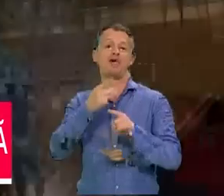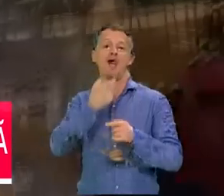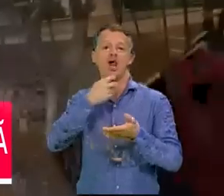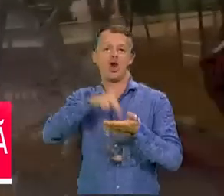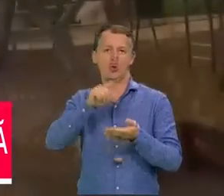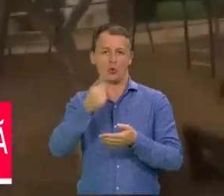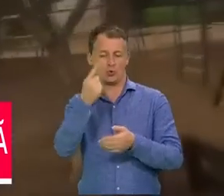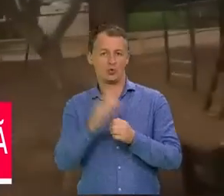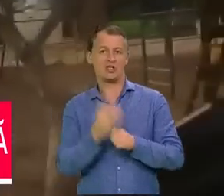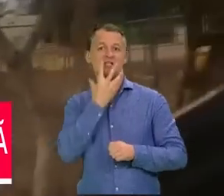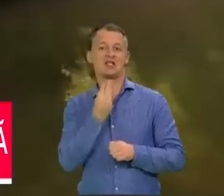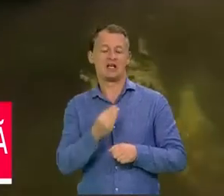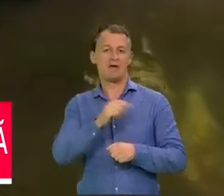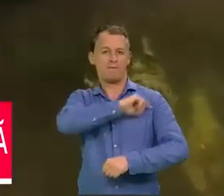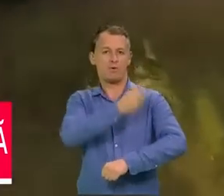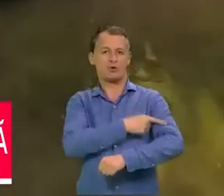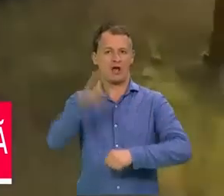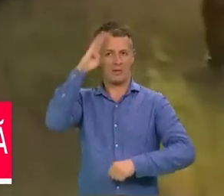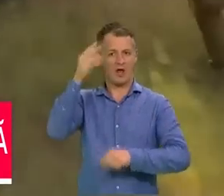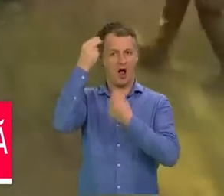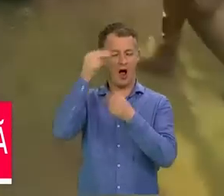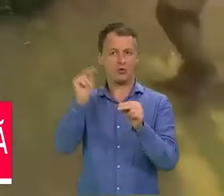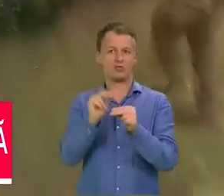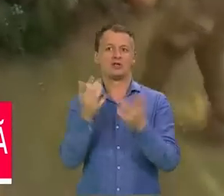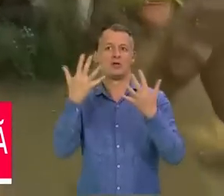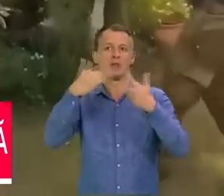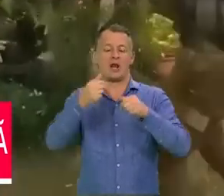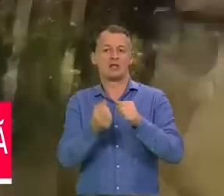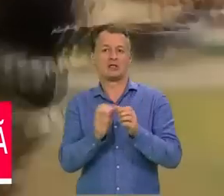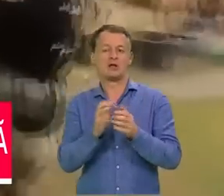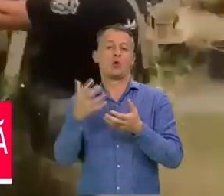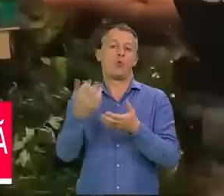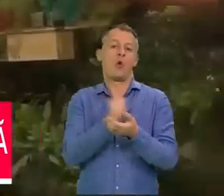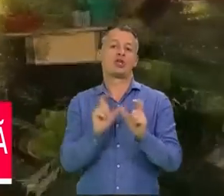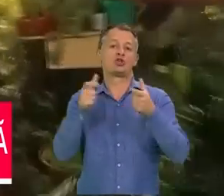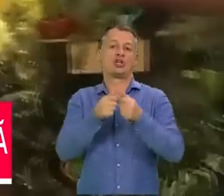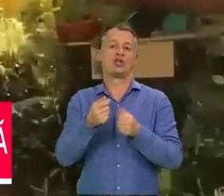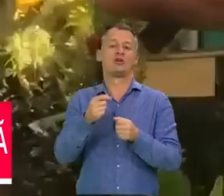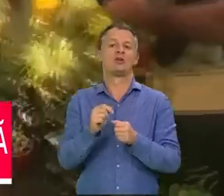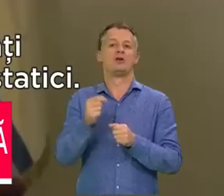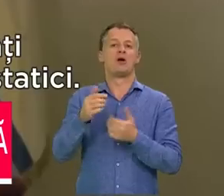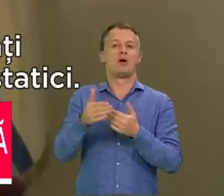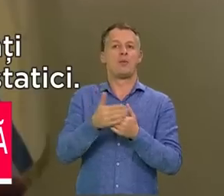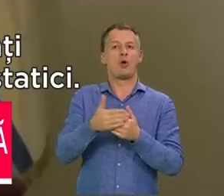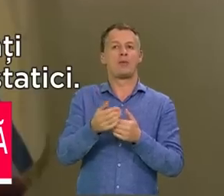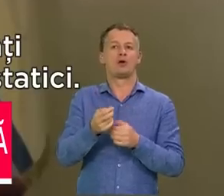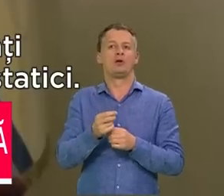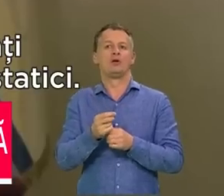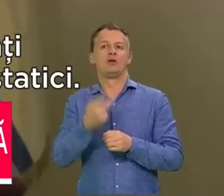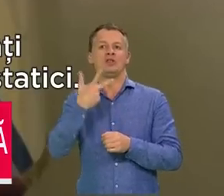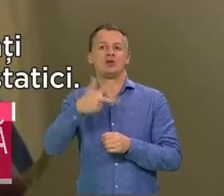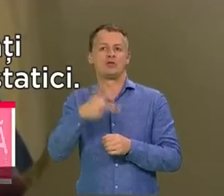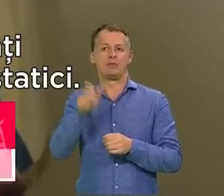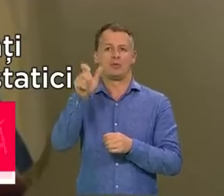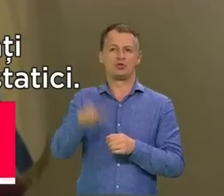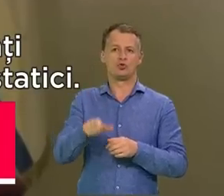2021. În Israel, forțele armate anunță un nou bilanț al ostaticilor luați de Hamas. 203 persoane au fost duse în fâșia Gaza. Adcom asaunu